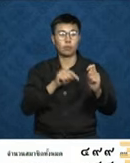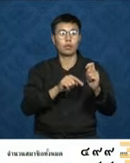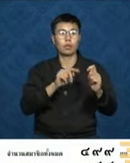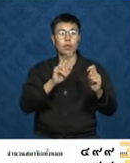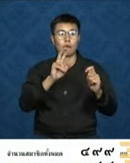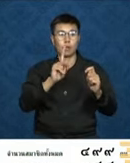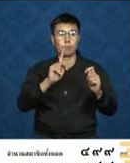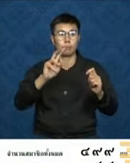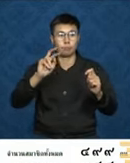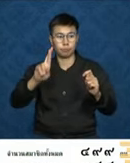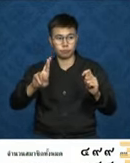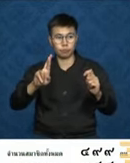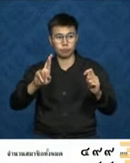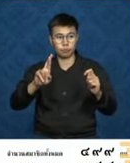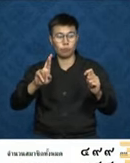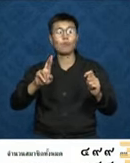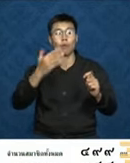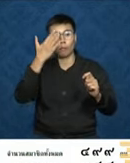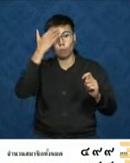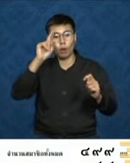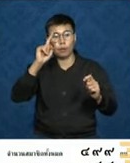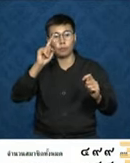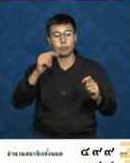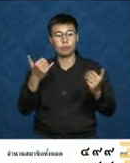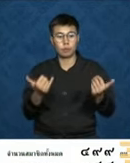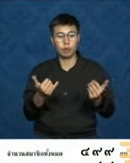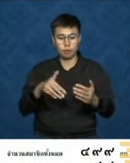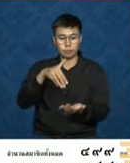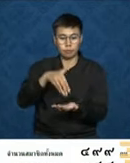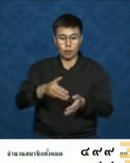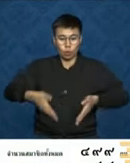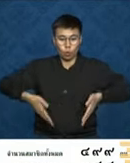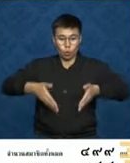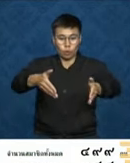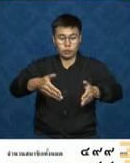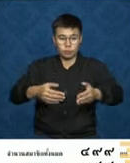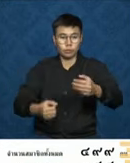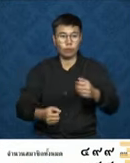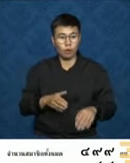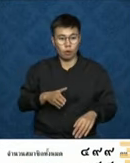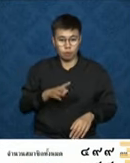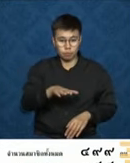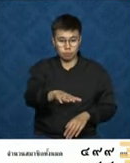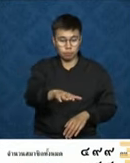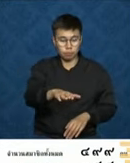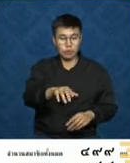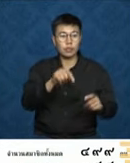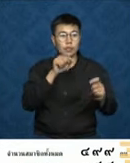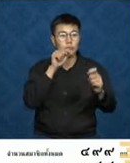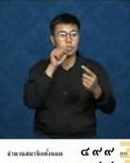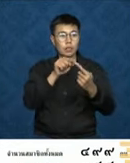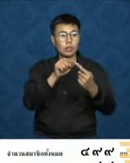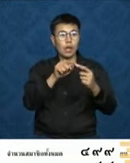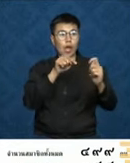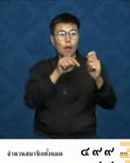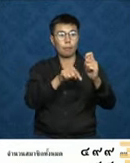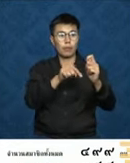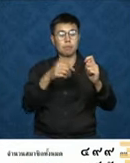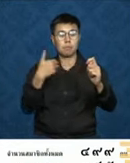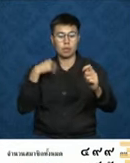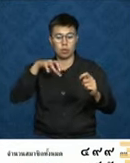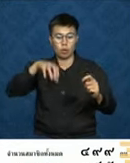เข็มราชเนื่องจากบริเวณดังกล่าวเป็นถนนเส้นหลักที่ประชาชนใช้สัญจรเข้ามาในตัวอำเภอซึ่งเป็นที่ตั้งของโรง